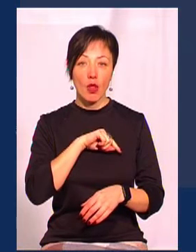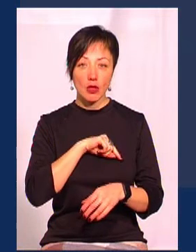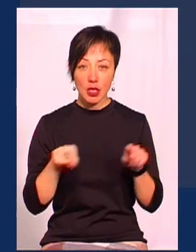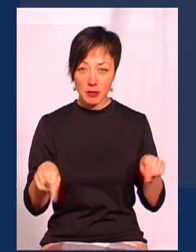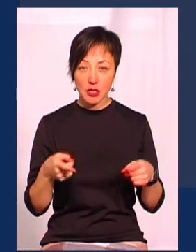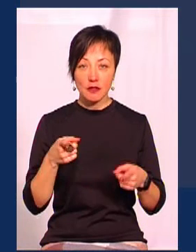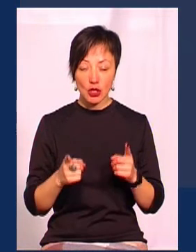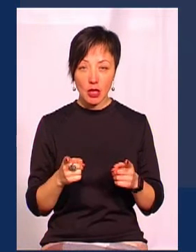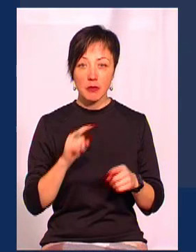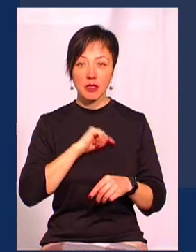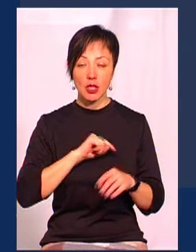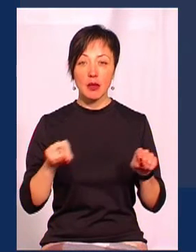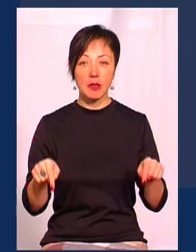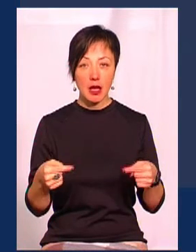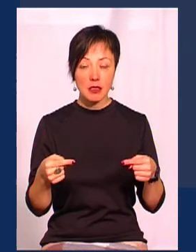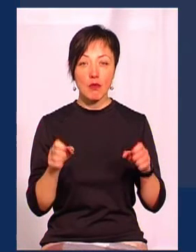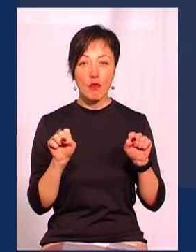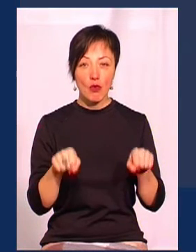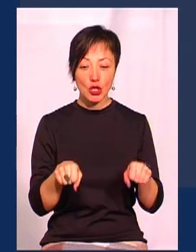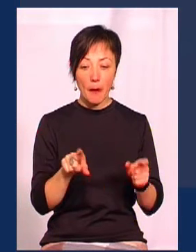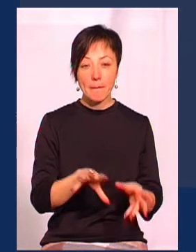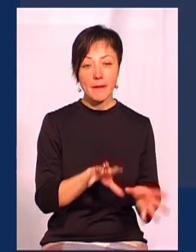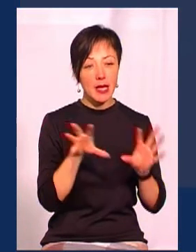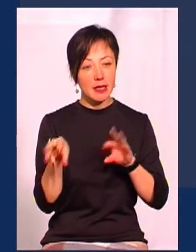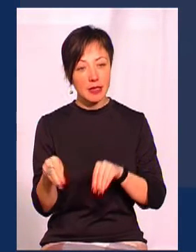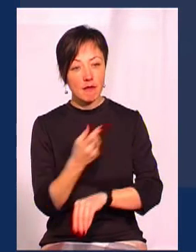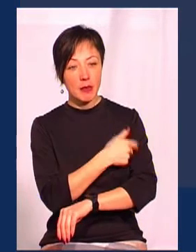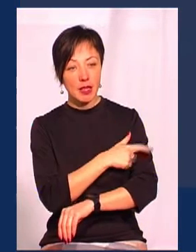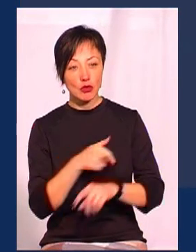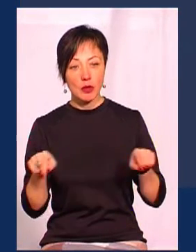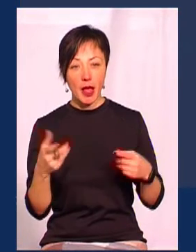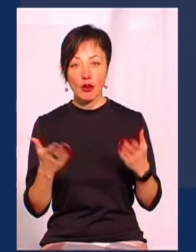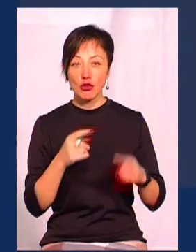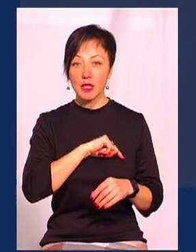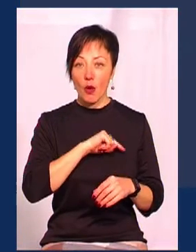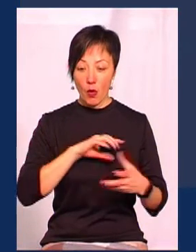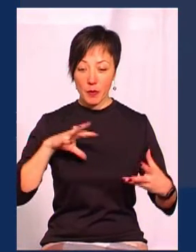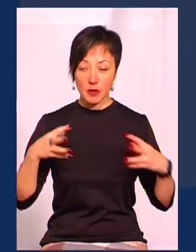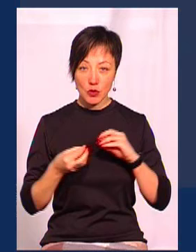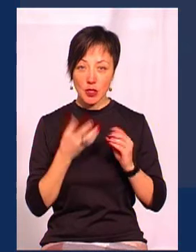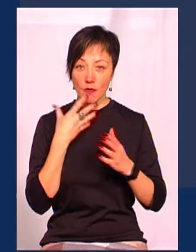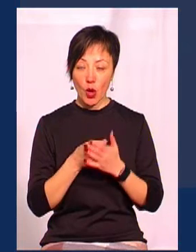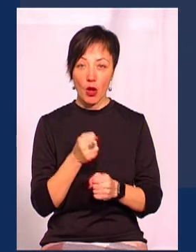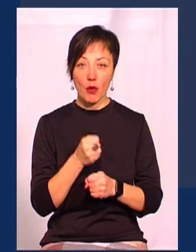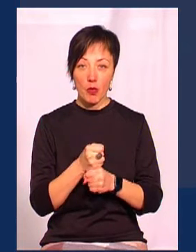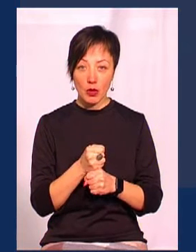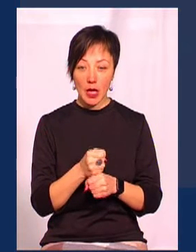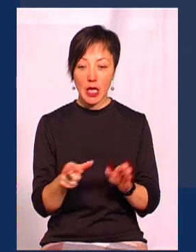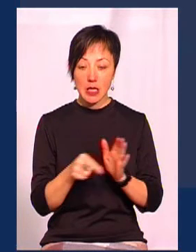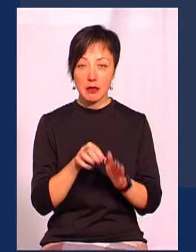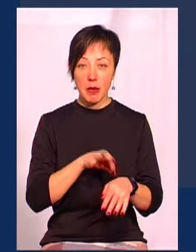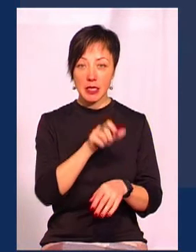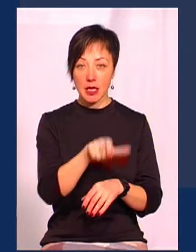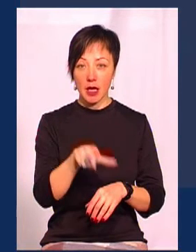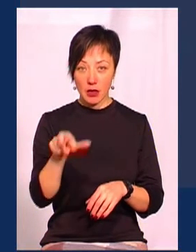реабілітація, звичайно, психологічна реабілітація може перейти і в медичну реабілітацію. Якщо психолог по результатам своєї роботи з пацієнтом, а в